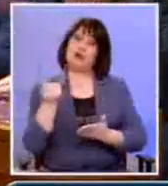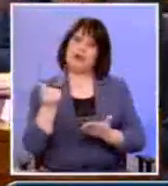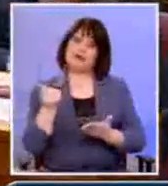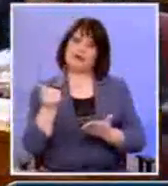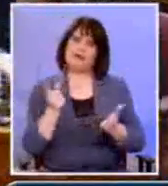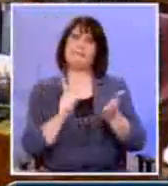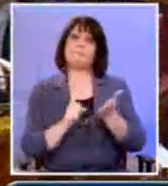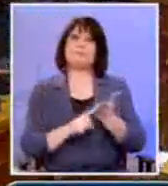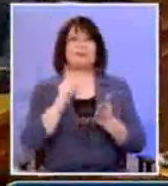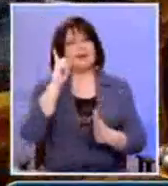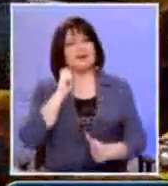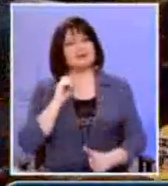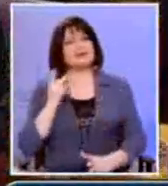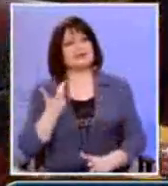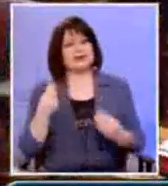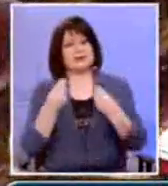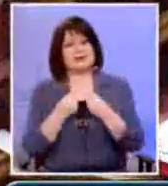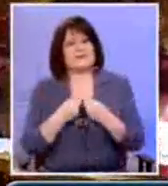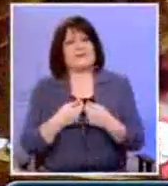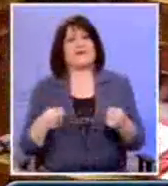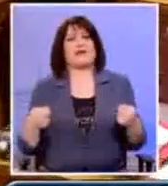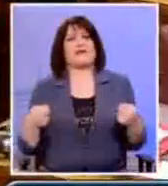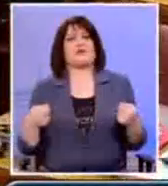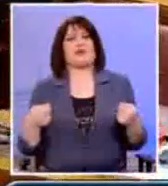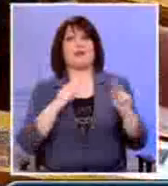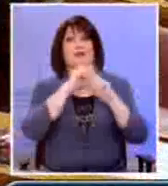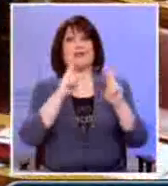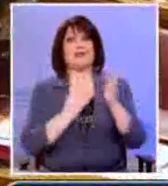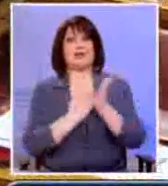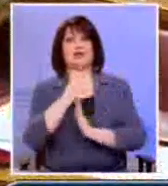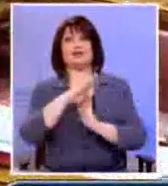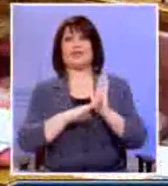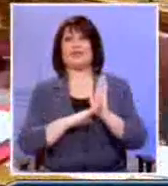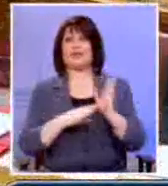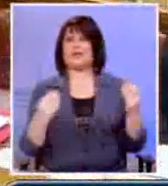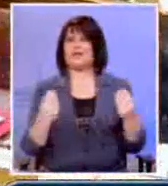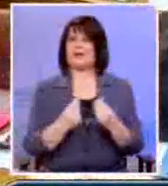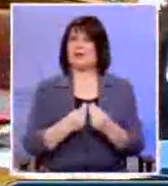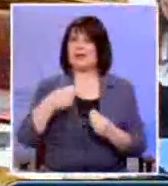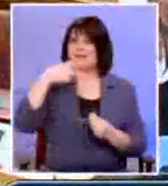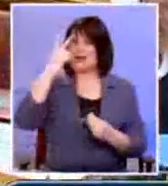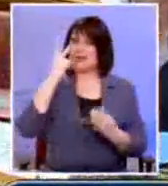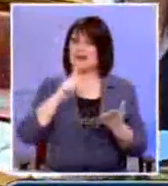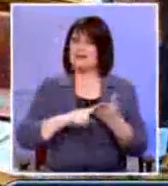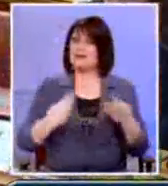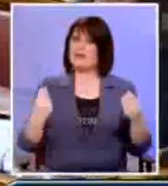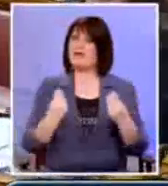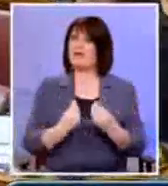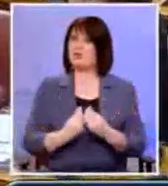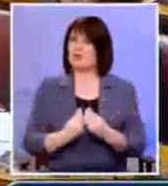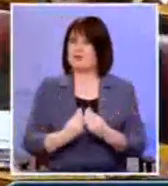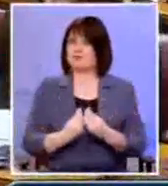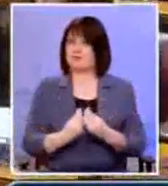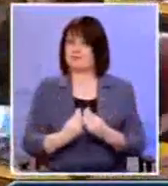να θεωρούν ως δεδομένη την εφαρμογή του διεθνούς δικαίου και κυρίως των δικαιωμάτων Και